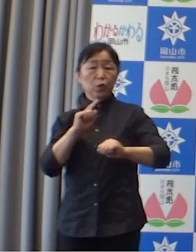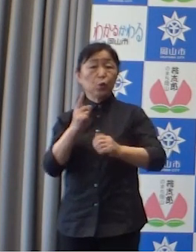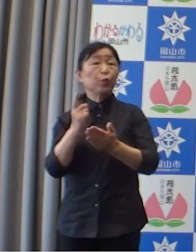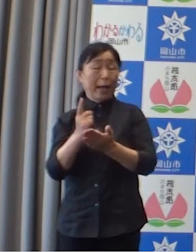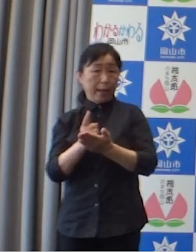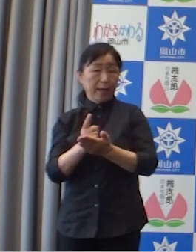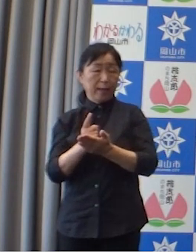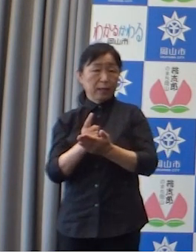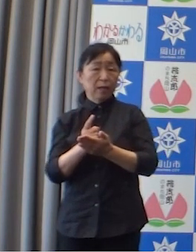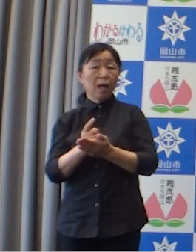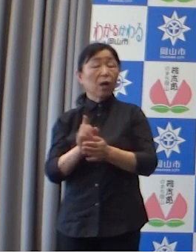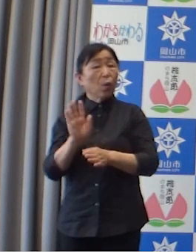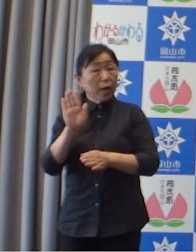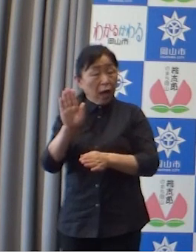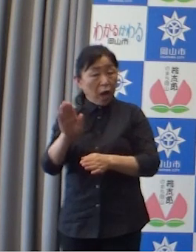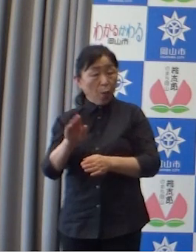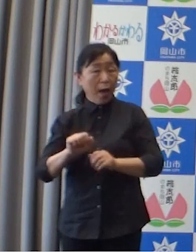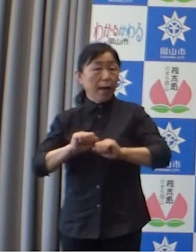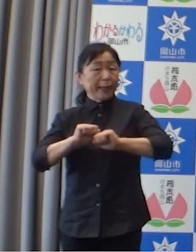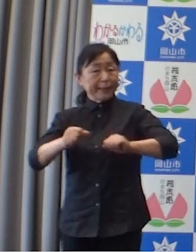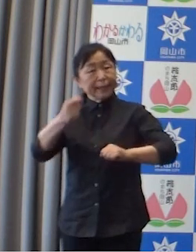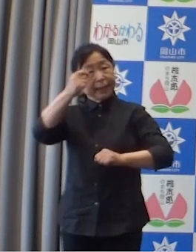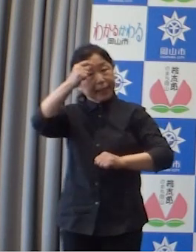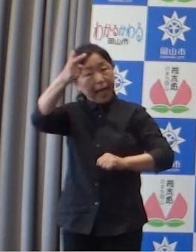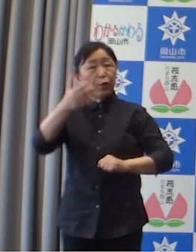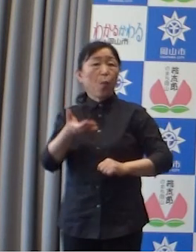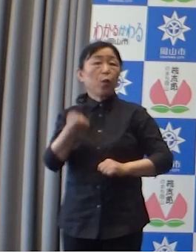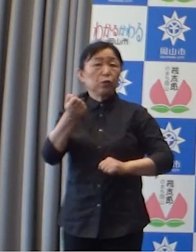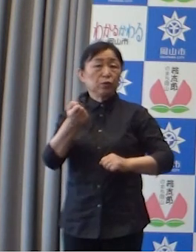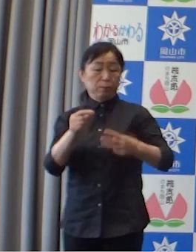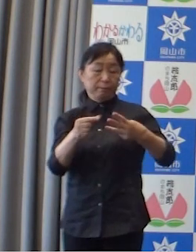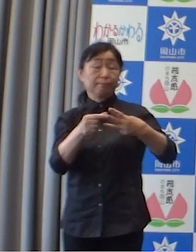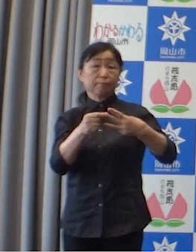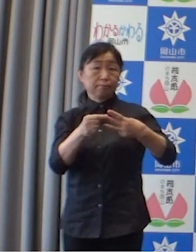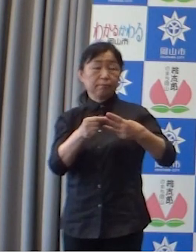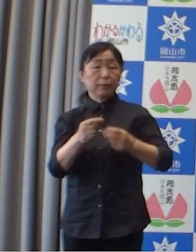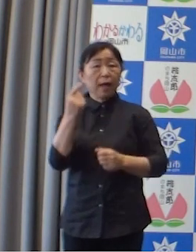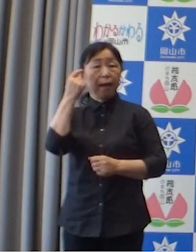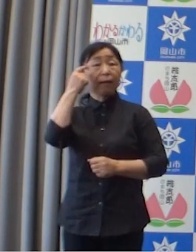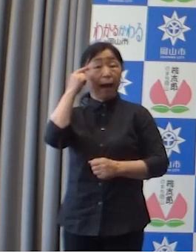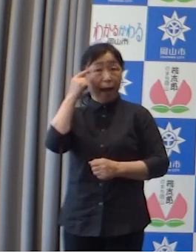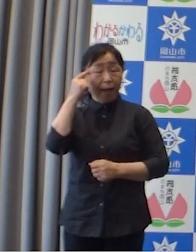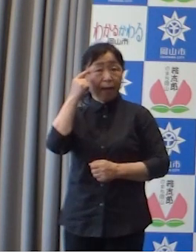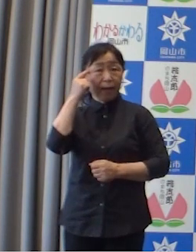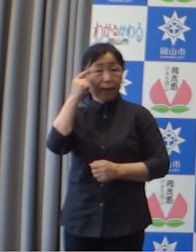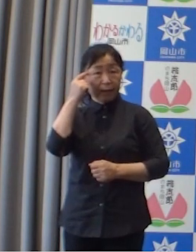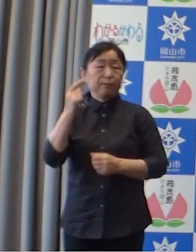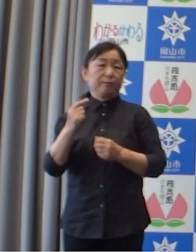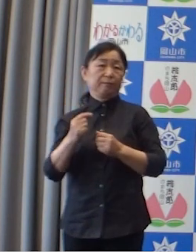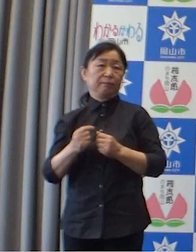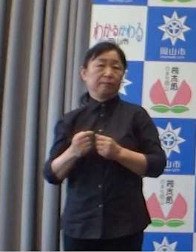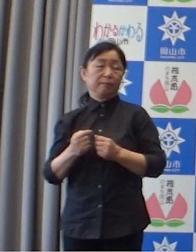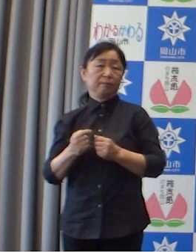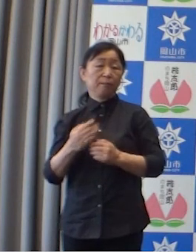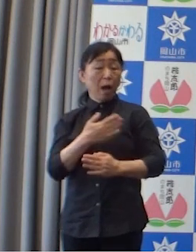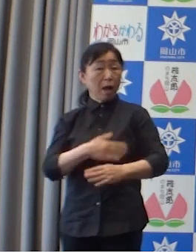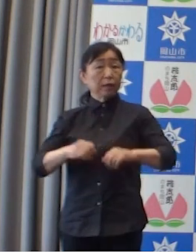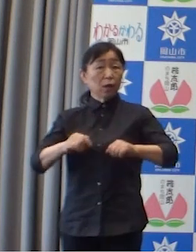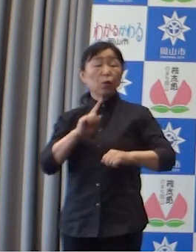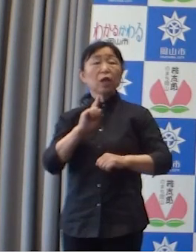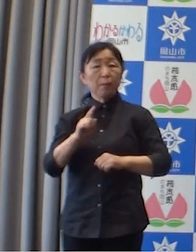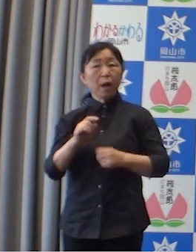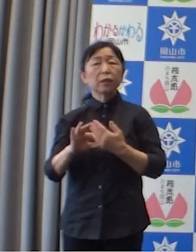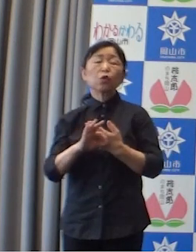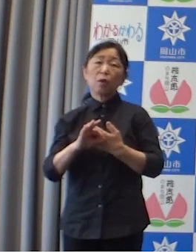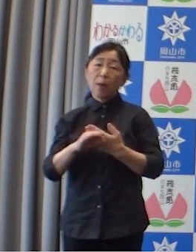少し生きがいを持つ、そういったところにも考えて、もちろん健康もこれ例え